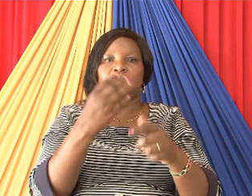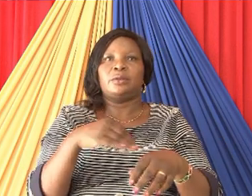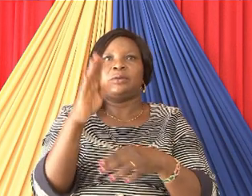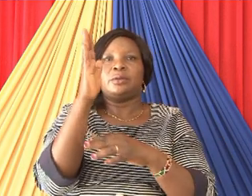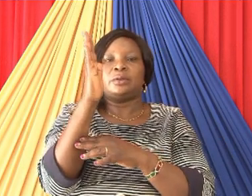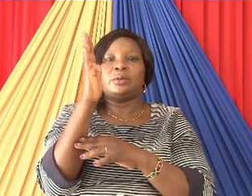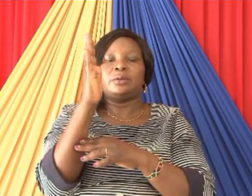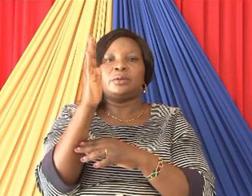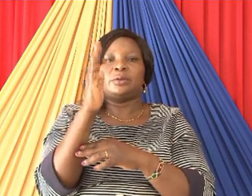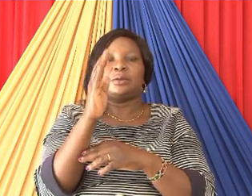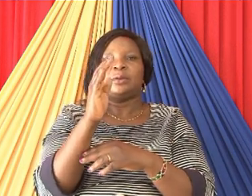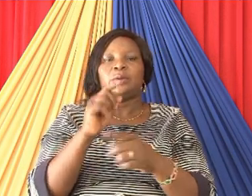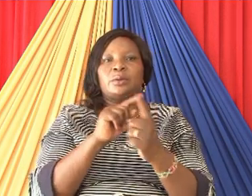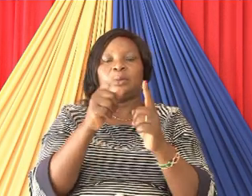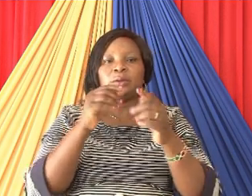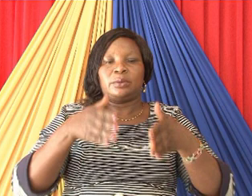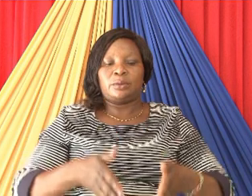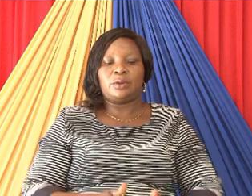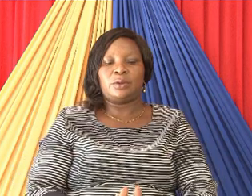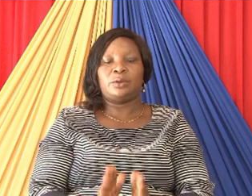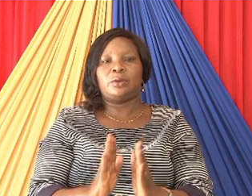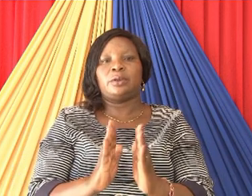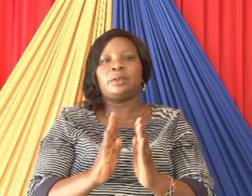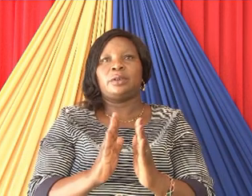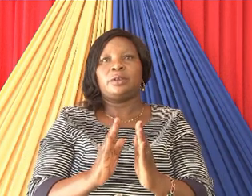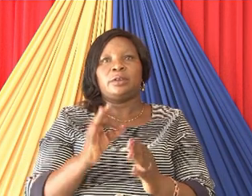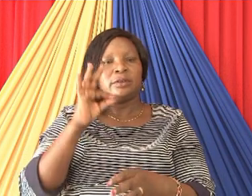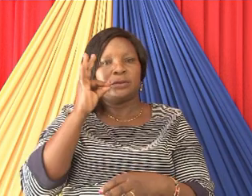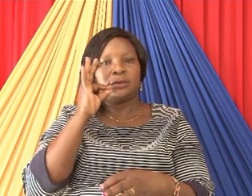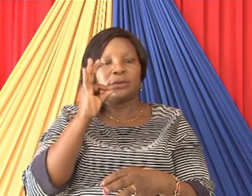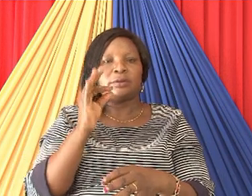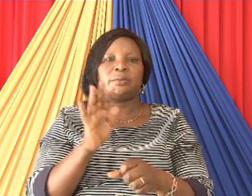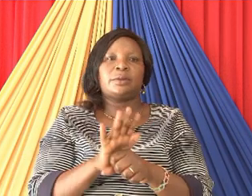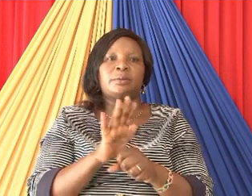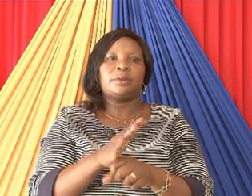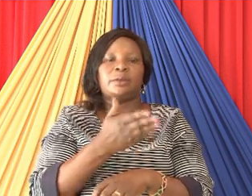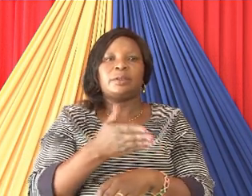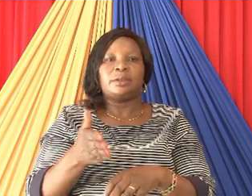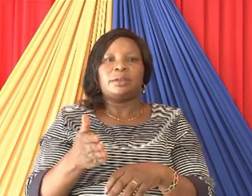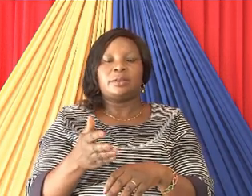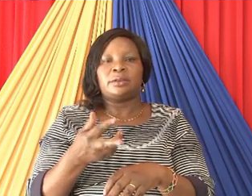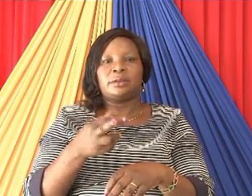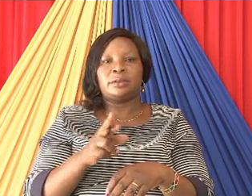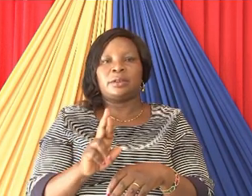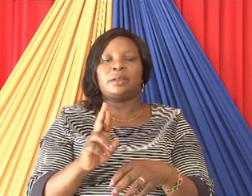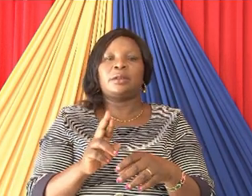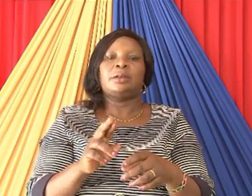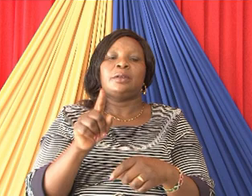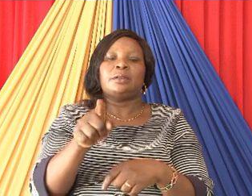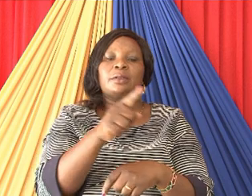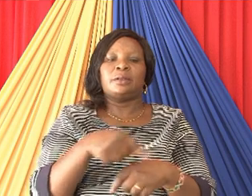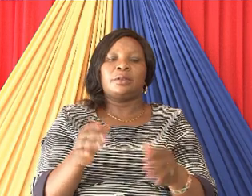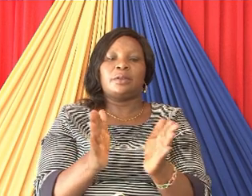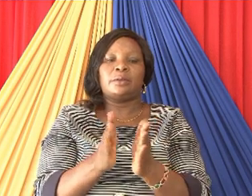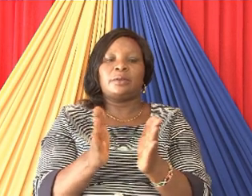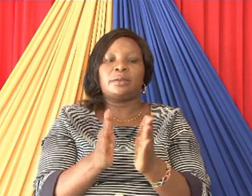imtazama mazao hata wakati huu mambo mengi yamekuwa ya ambayo yametuzingira yamekuwa